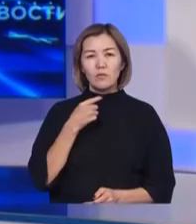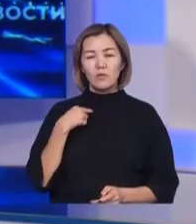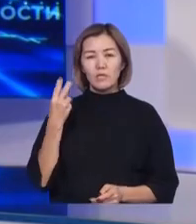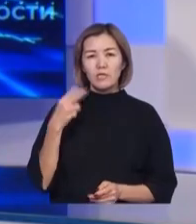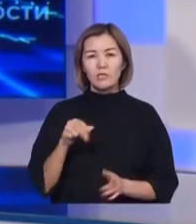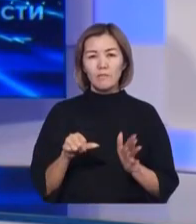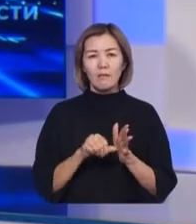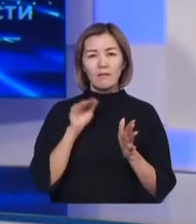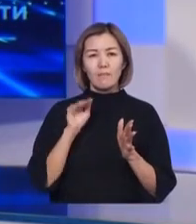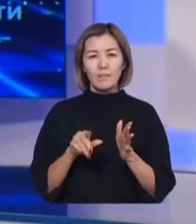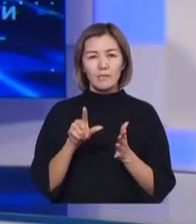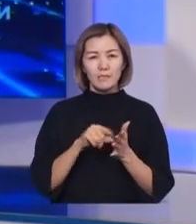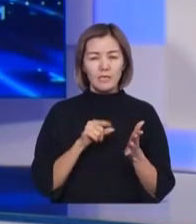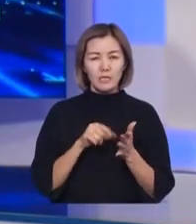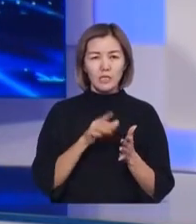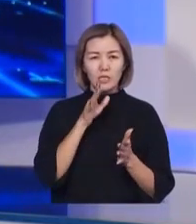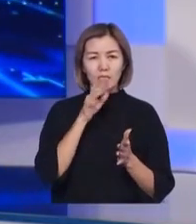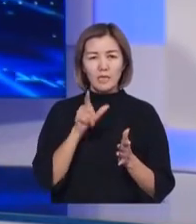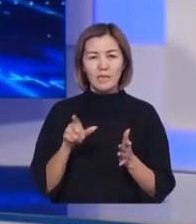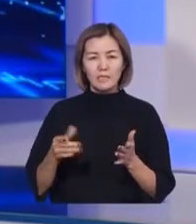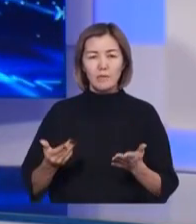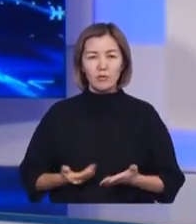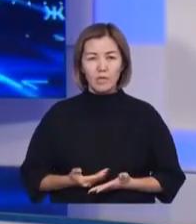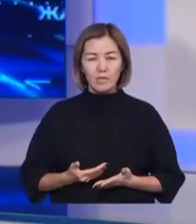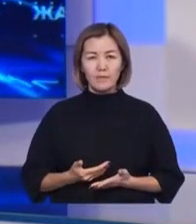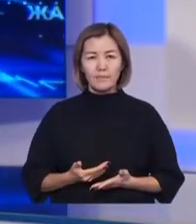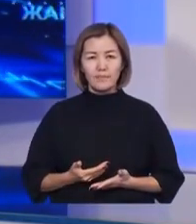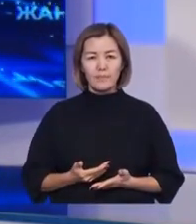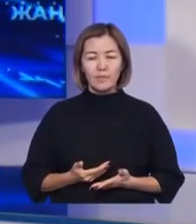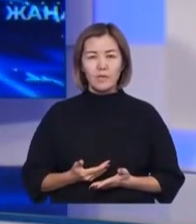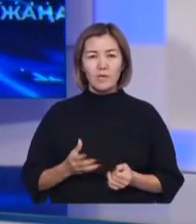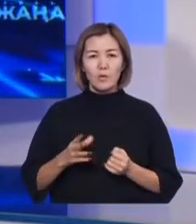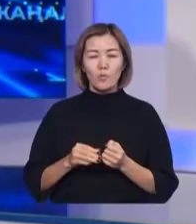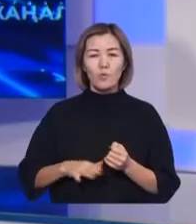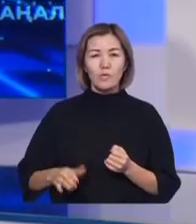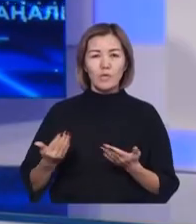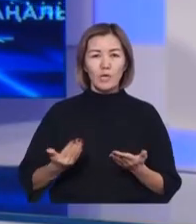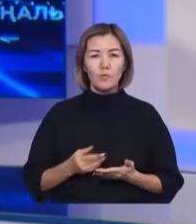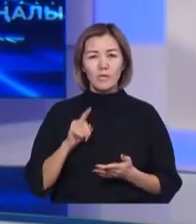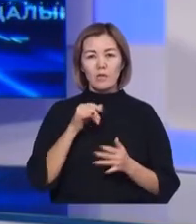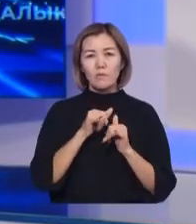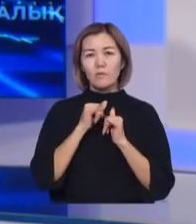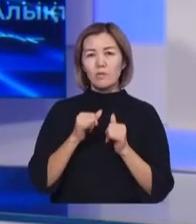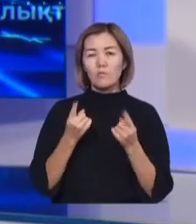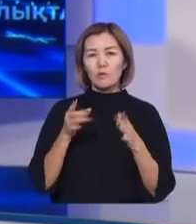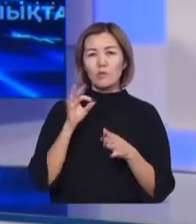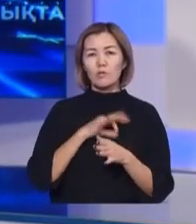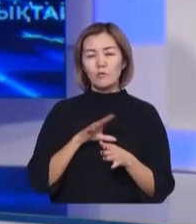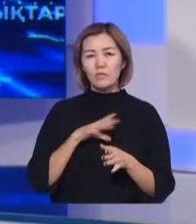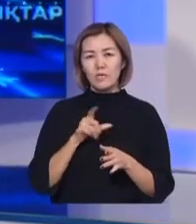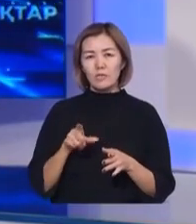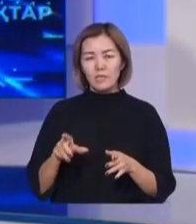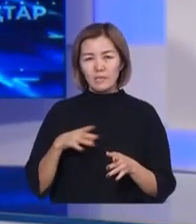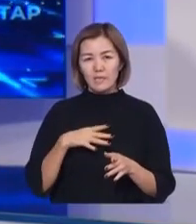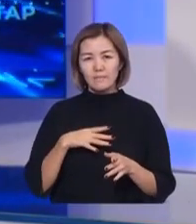Қарты бар елдің қазынасы бар. Қаламызда 26 мыңға жуық зейнет жасындағы азамат тұрады. Талай жыл өңірдің әлеуметтік экономикалық дамуына елеулі